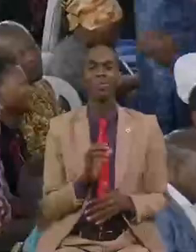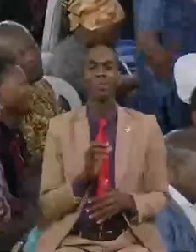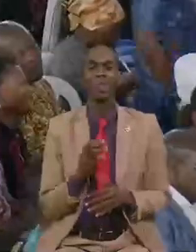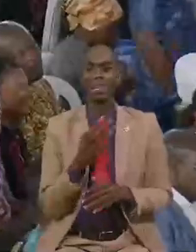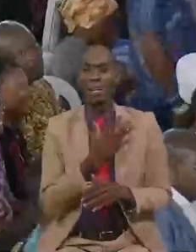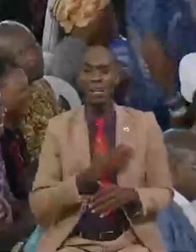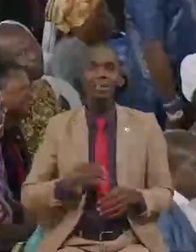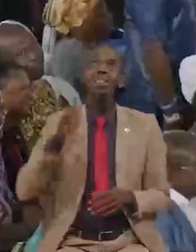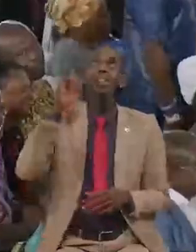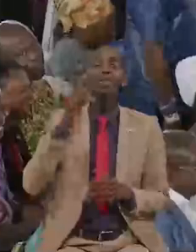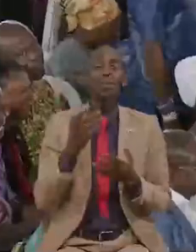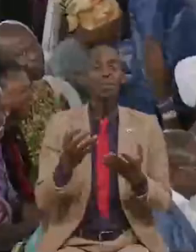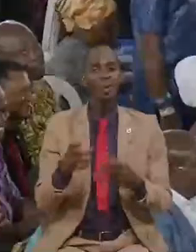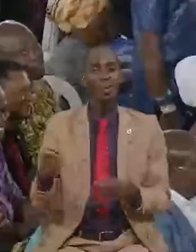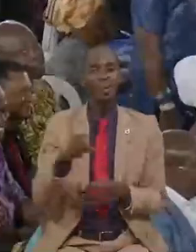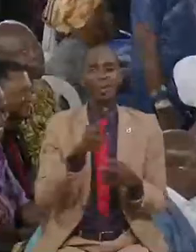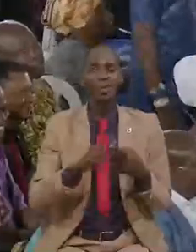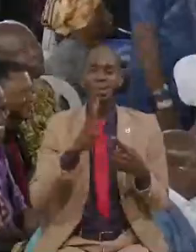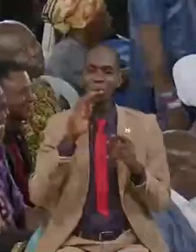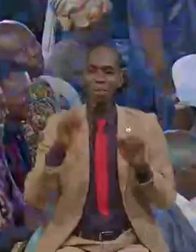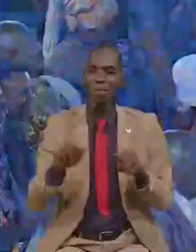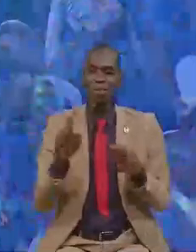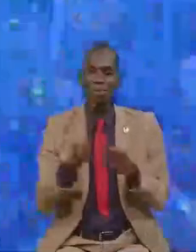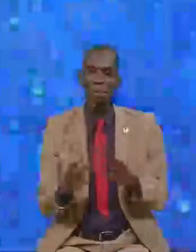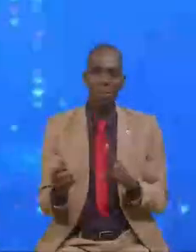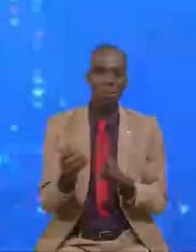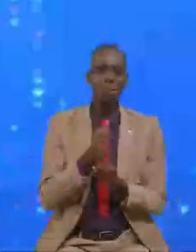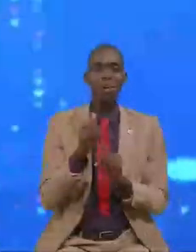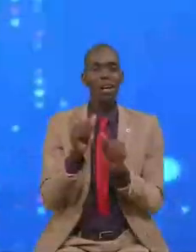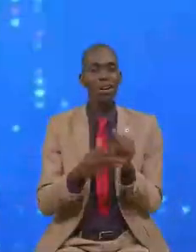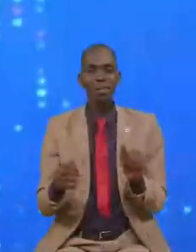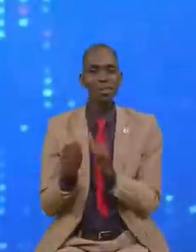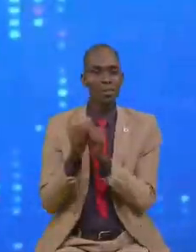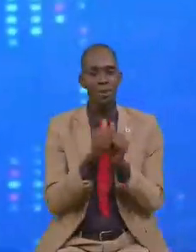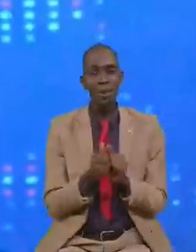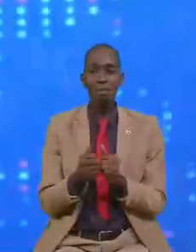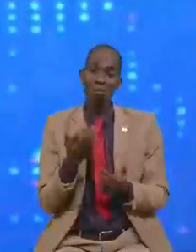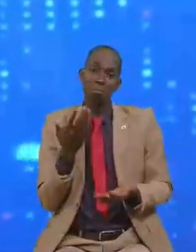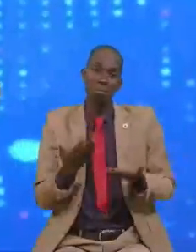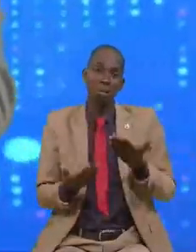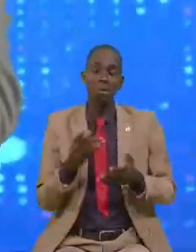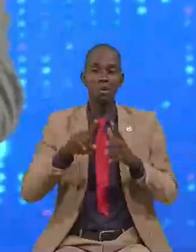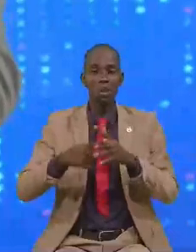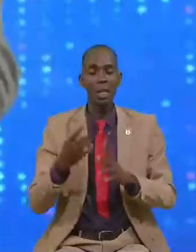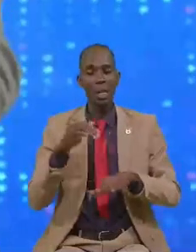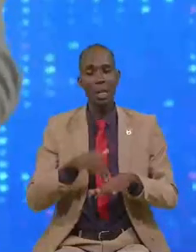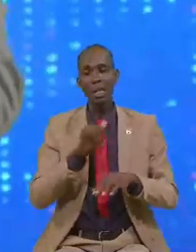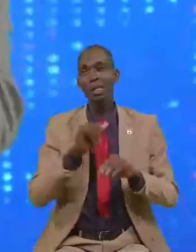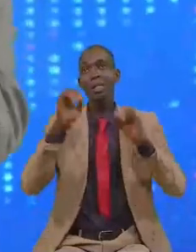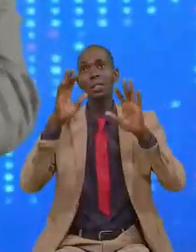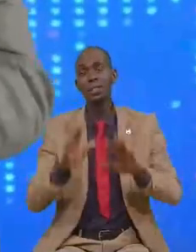Il veut que toi, que tu puisses tenir tout. Même si ça a commencé comme enseignant,